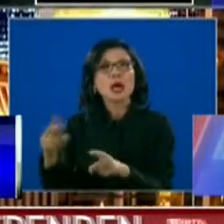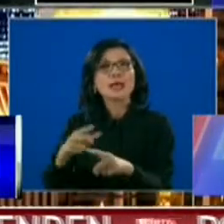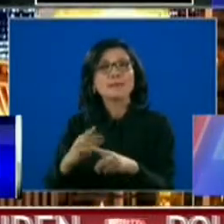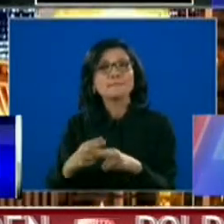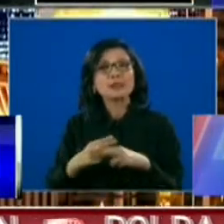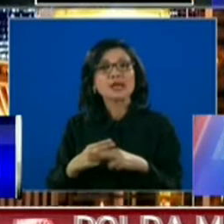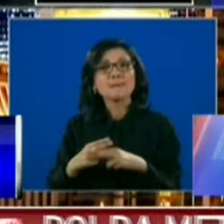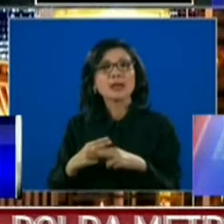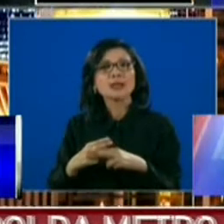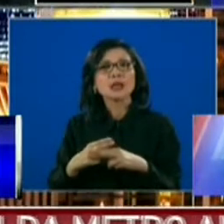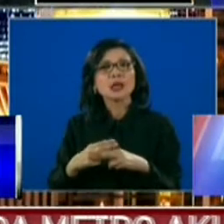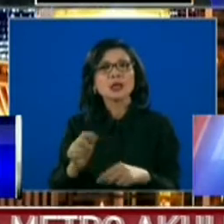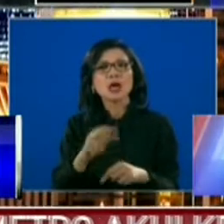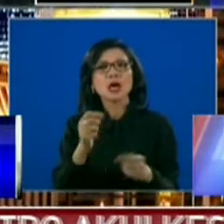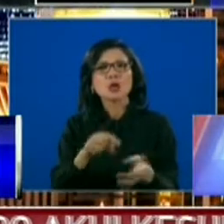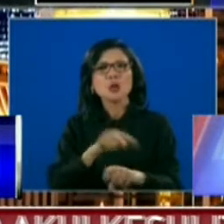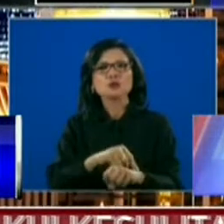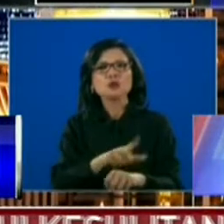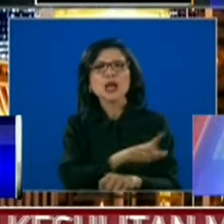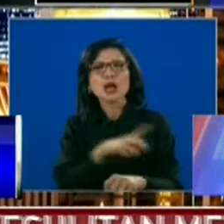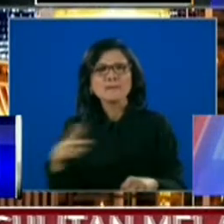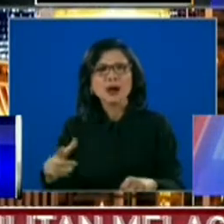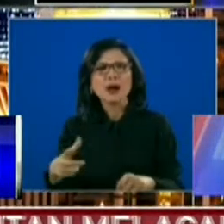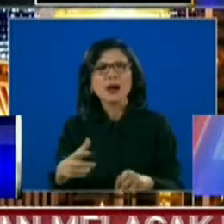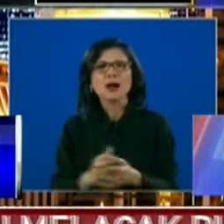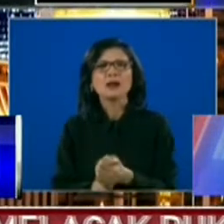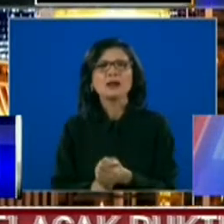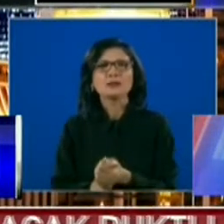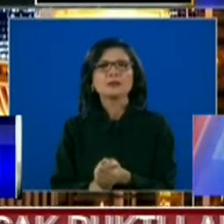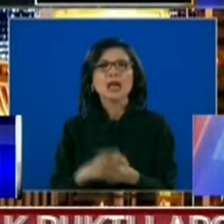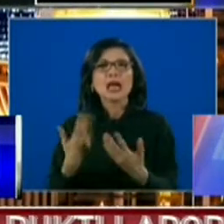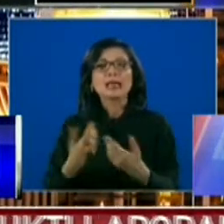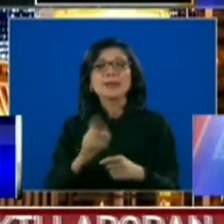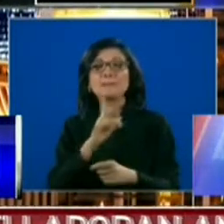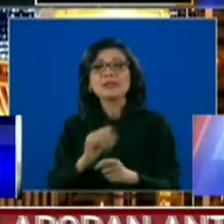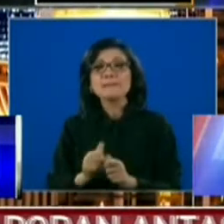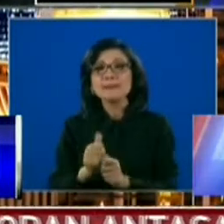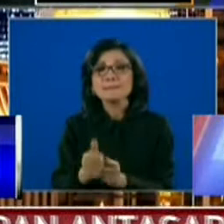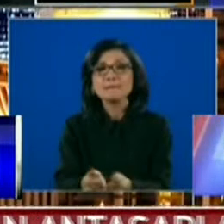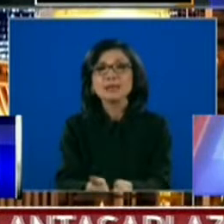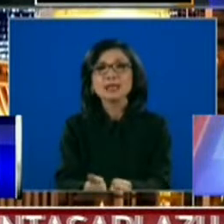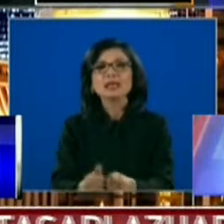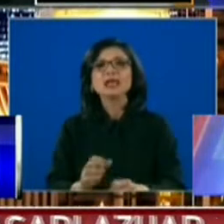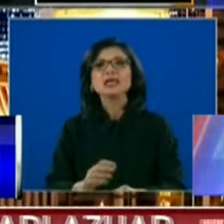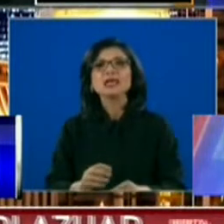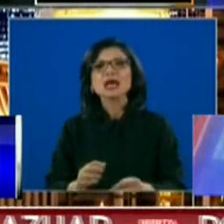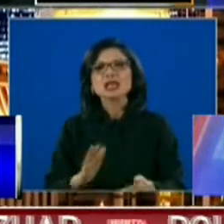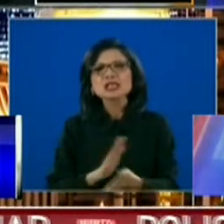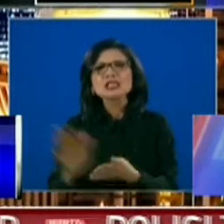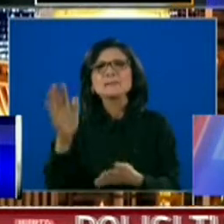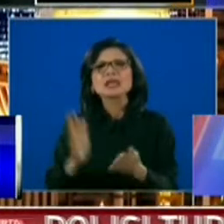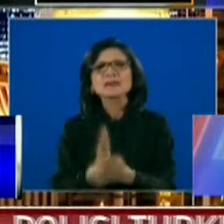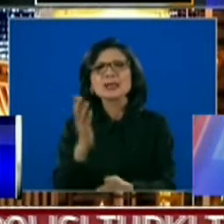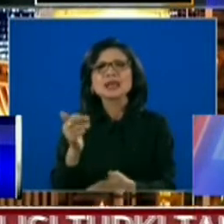yang sangat jangka panjang, dan jumlah down payment-nya itu kita bisa tekan, kita bisa memberikan sebuah kesempatan bagi